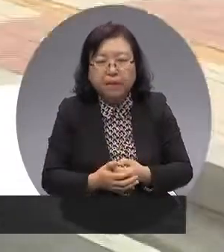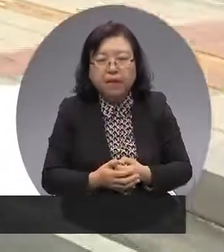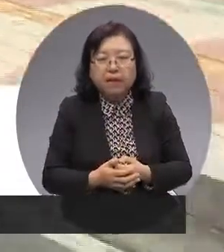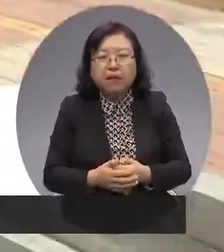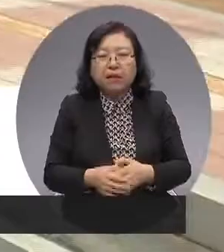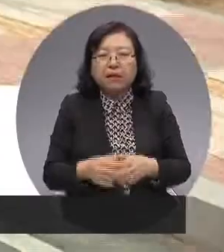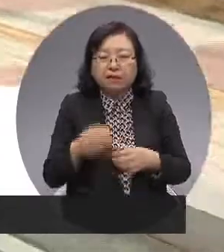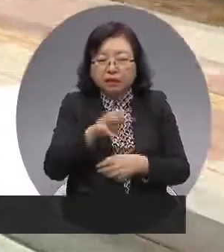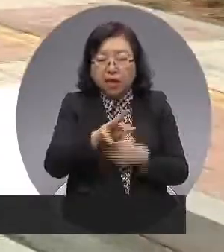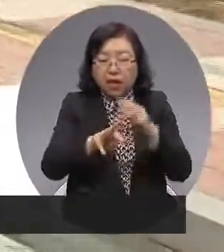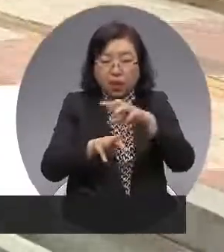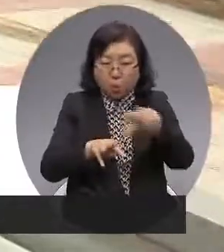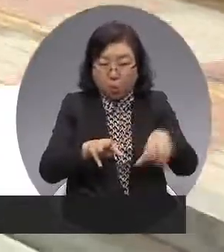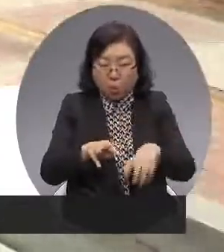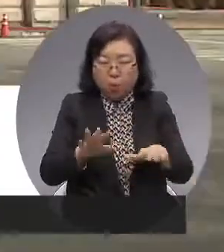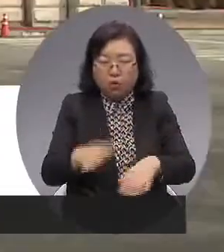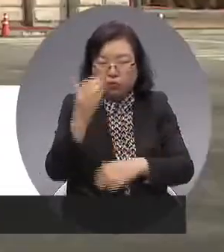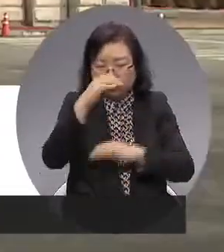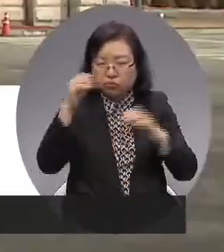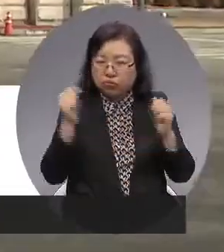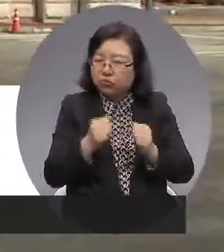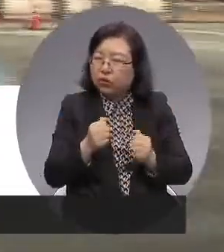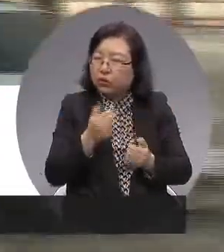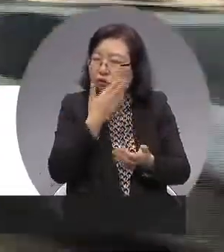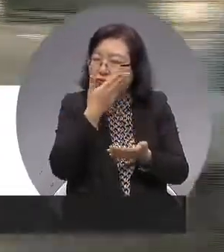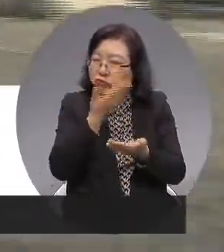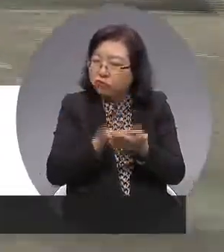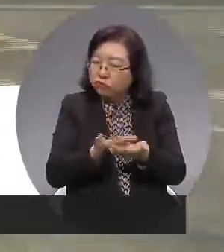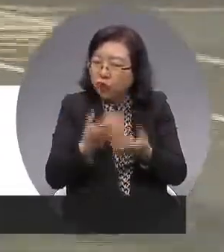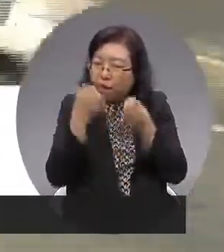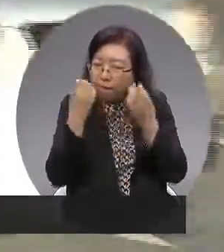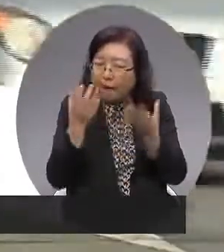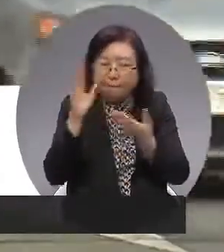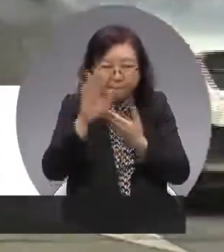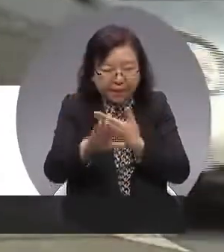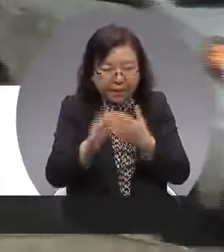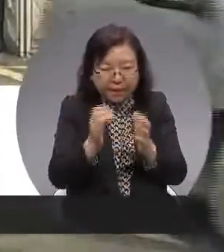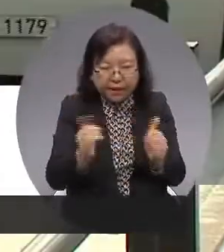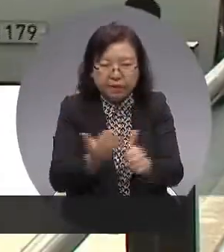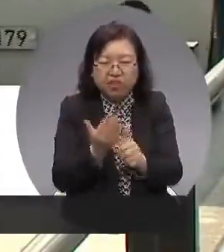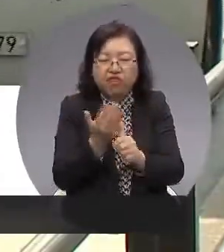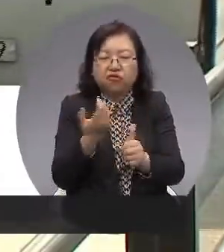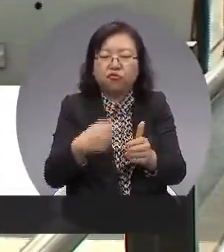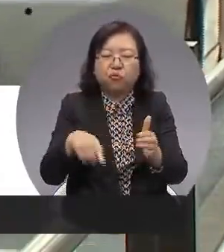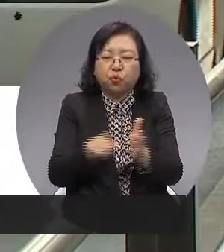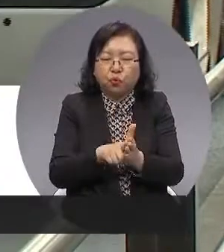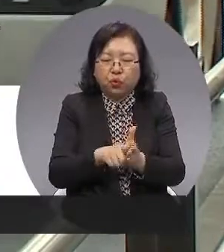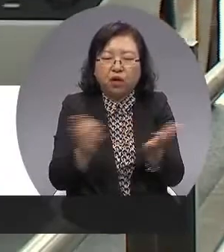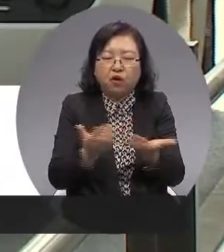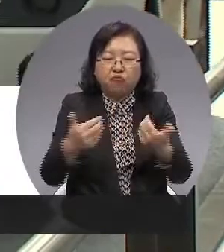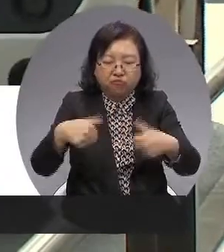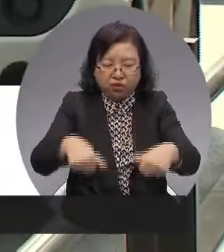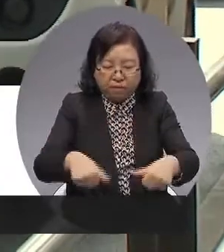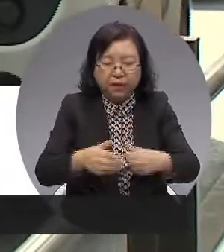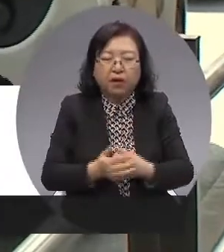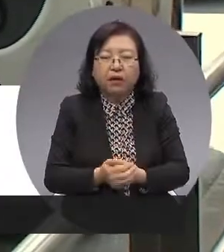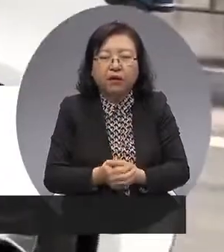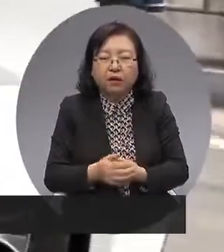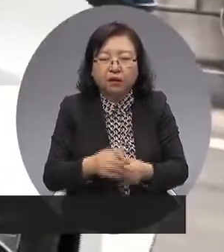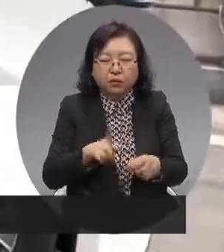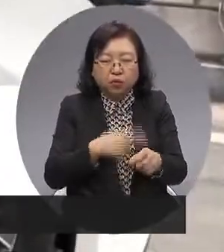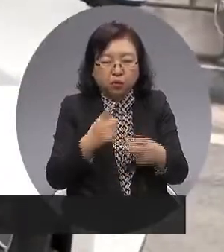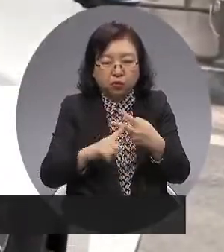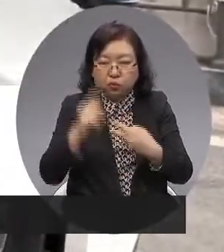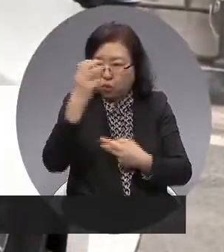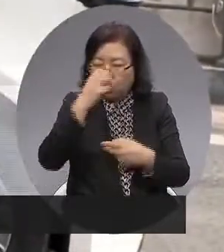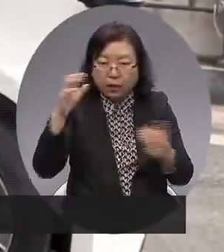새 기관은 오늘 충북 핵심 신산업 분야 미래 인재 양성을 위한 업무 협약을 체결하고 초중고